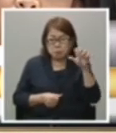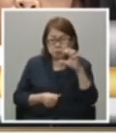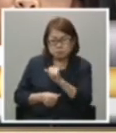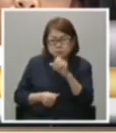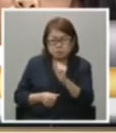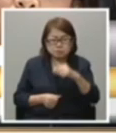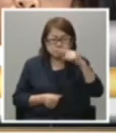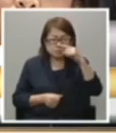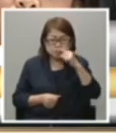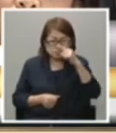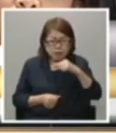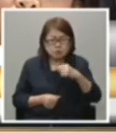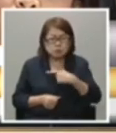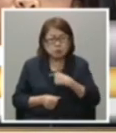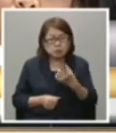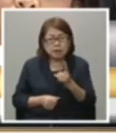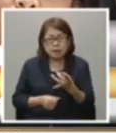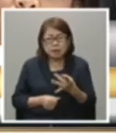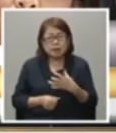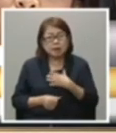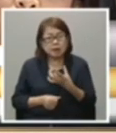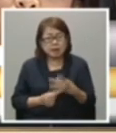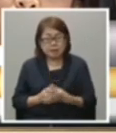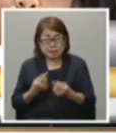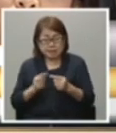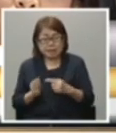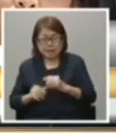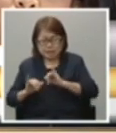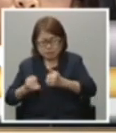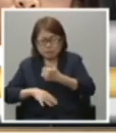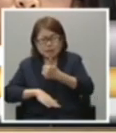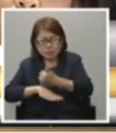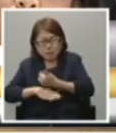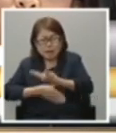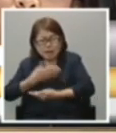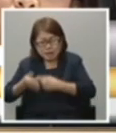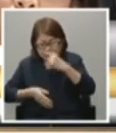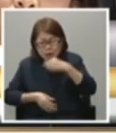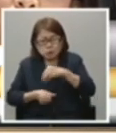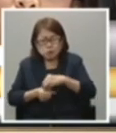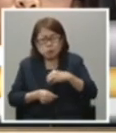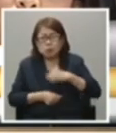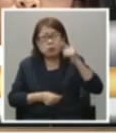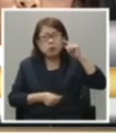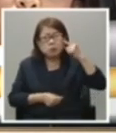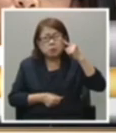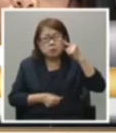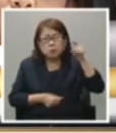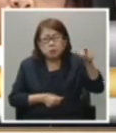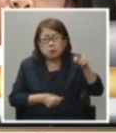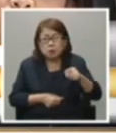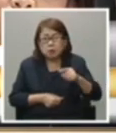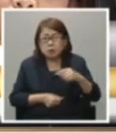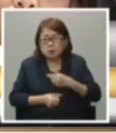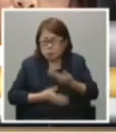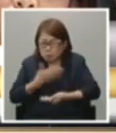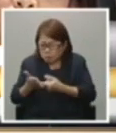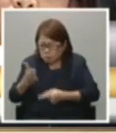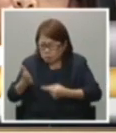ต่ว่าในเวลาเดียวกันเนี่ยคนไทย SME ไทยผู้ประกอบการไทยไม่รู้เลยว่าเกิดอะไรขึ้นตลาดต้องการอะ